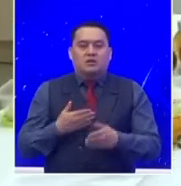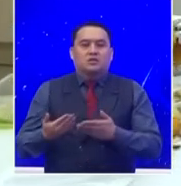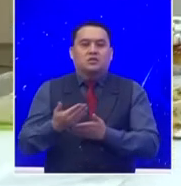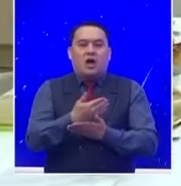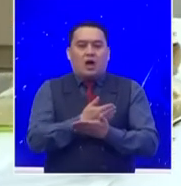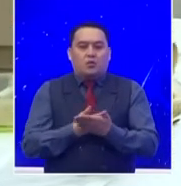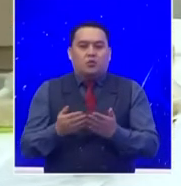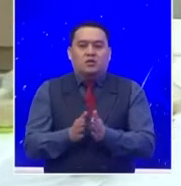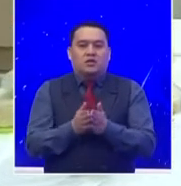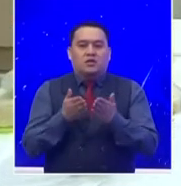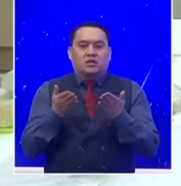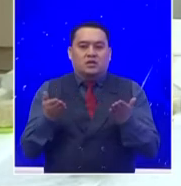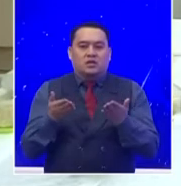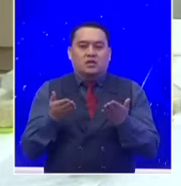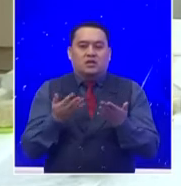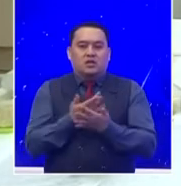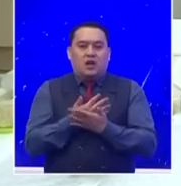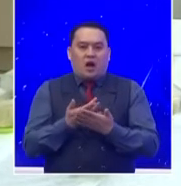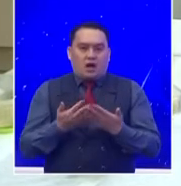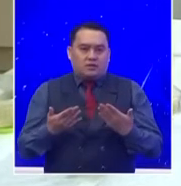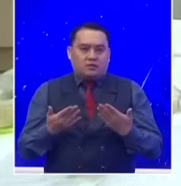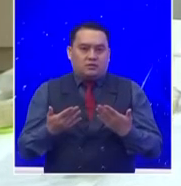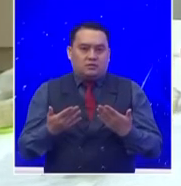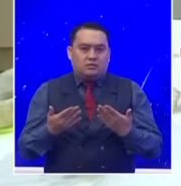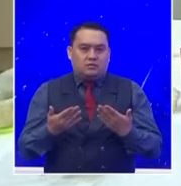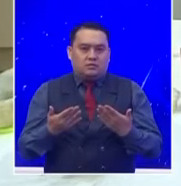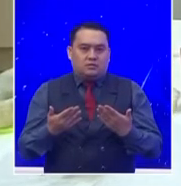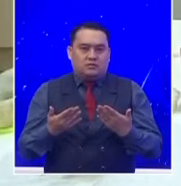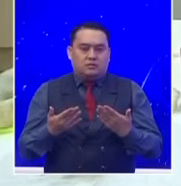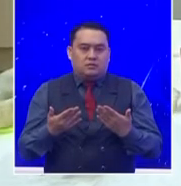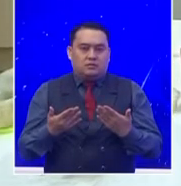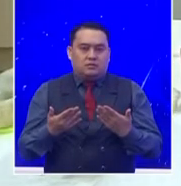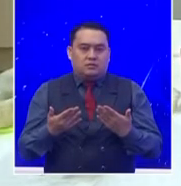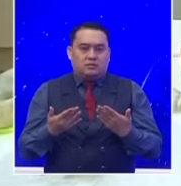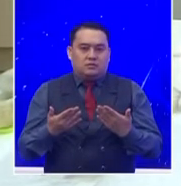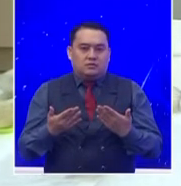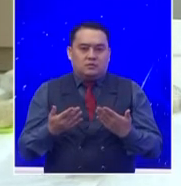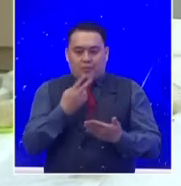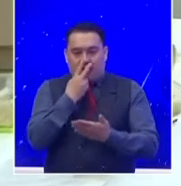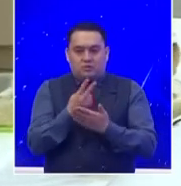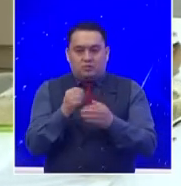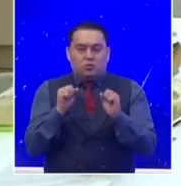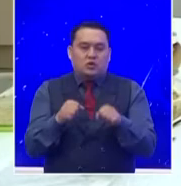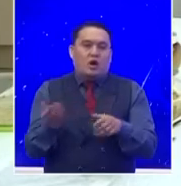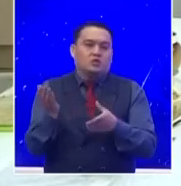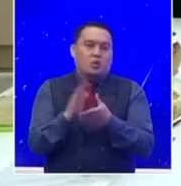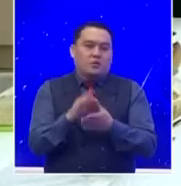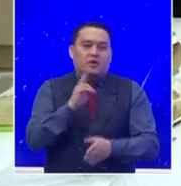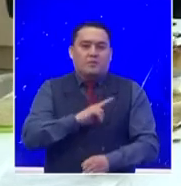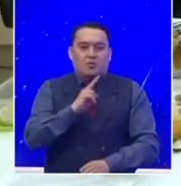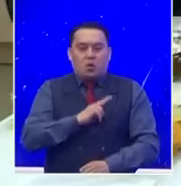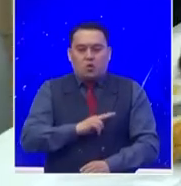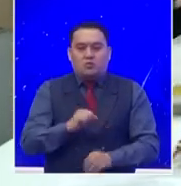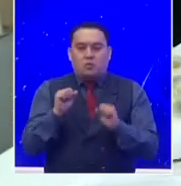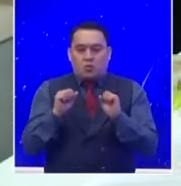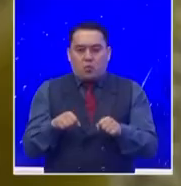своем сборнике народных рецептов продуктов пчеловодства. Сейчас я вам его покажу. Ознакомившись с работой Раноны,